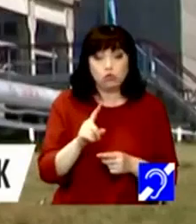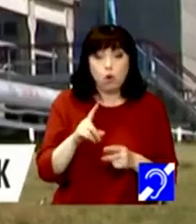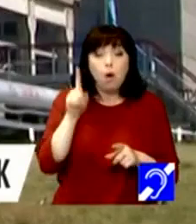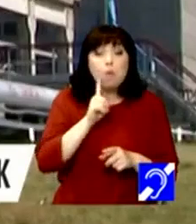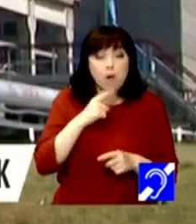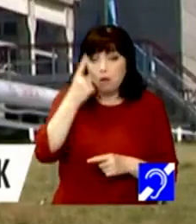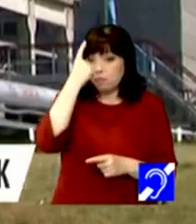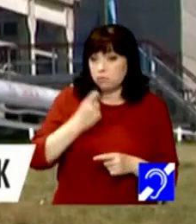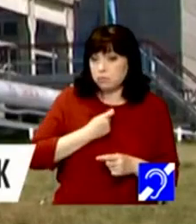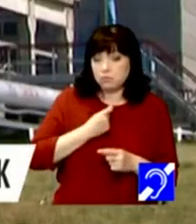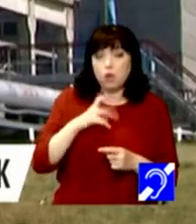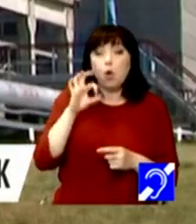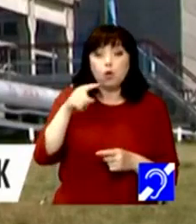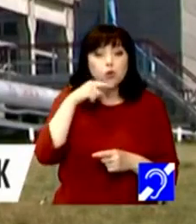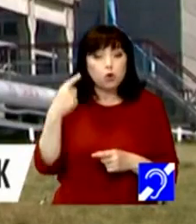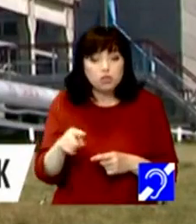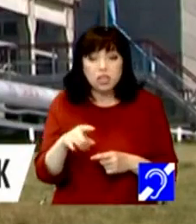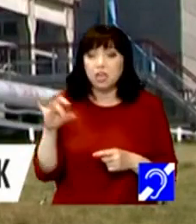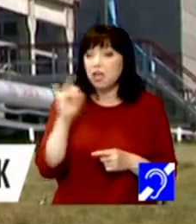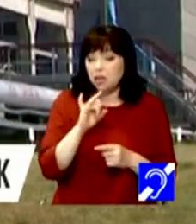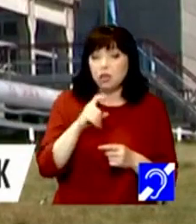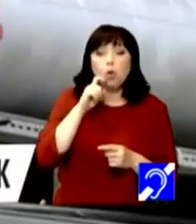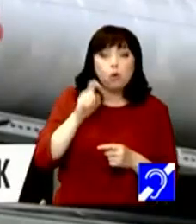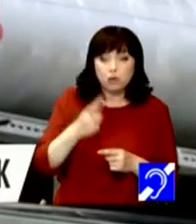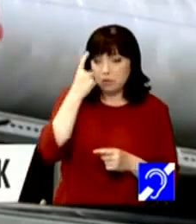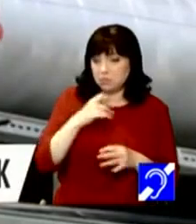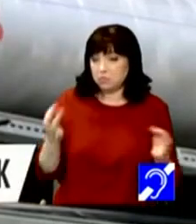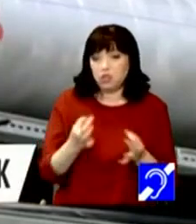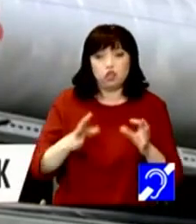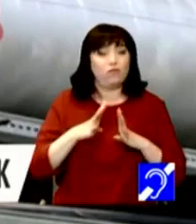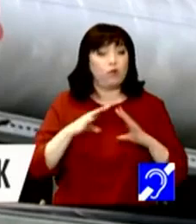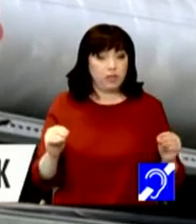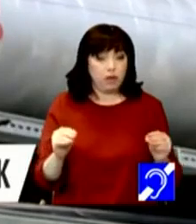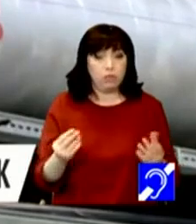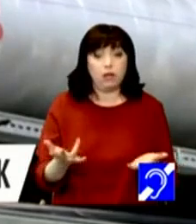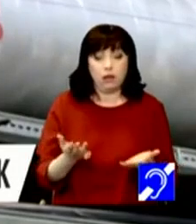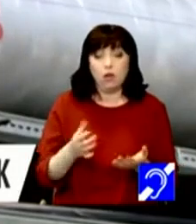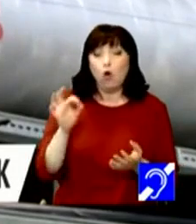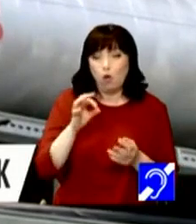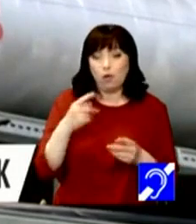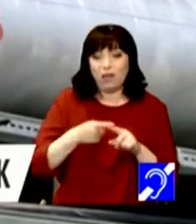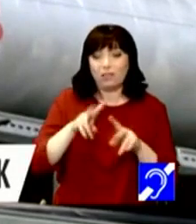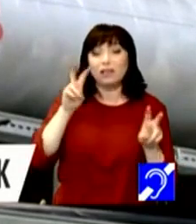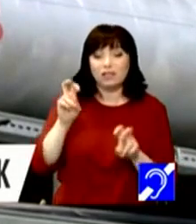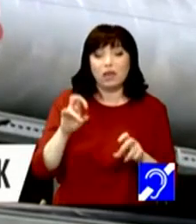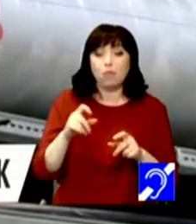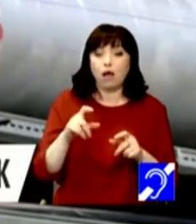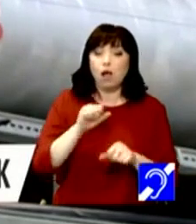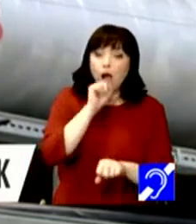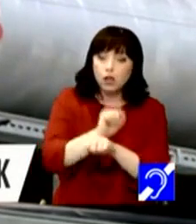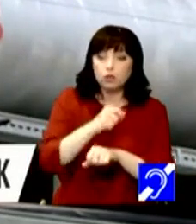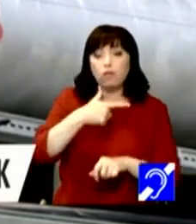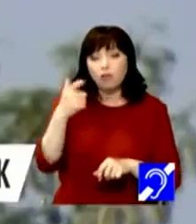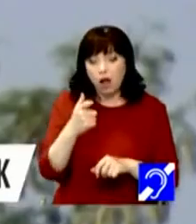primit notificări oficiale de la Gazprom și operatorul de transport al gazelor din Ucraina cu privire la restricționarea furnizării